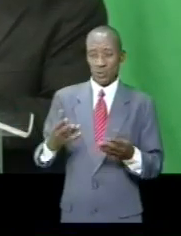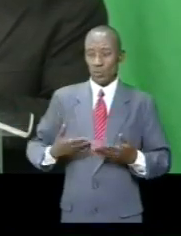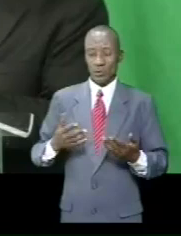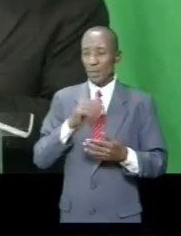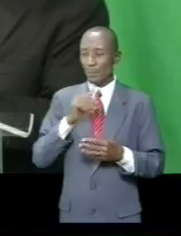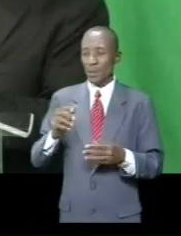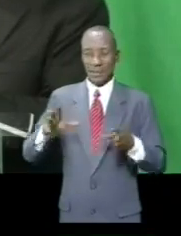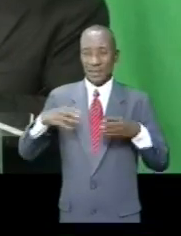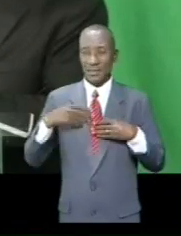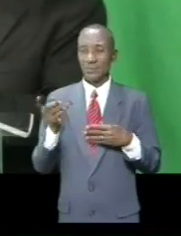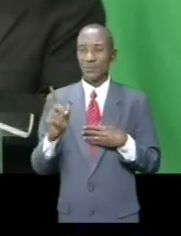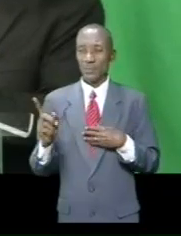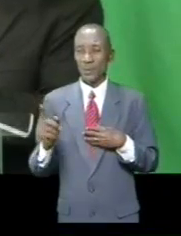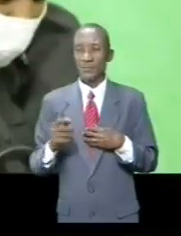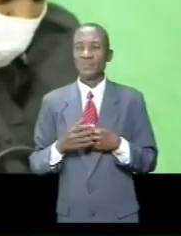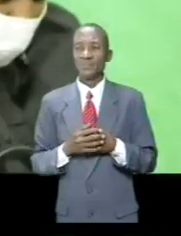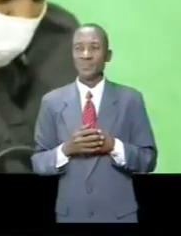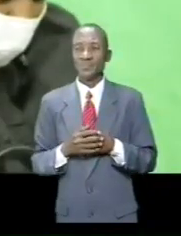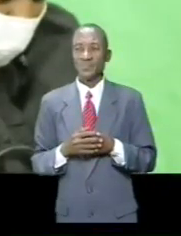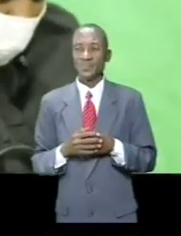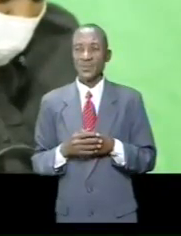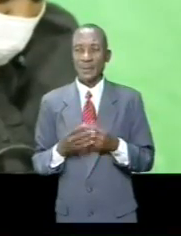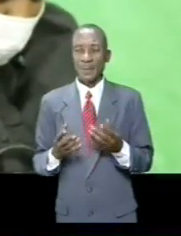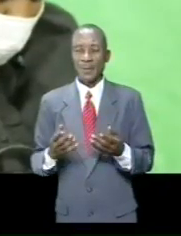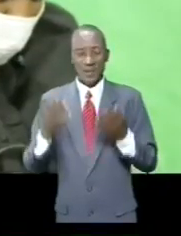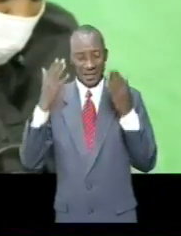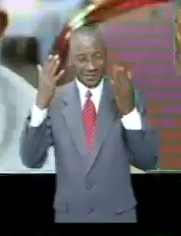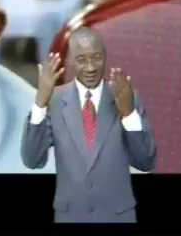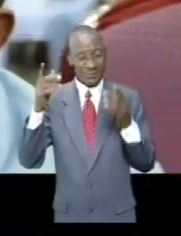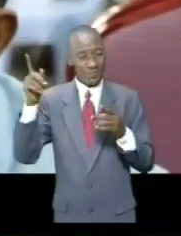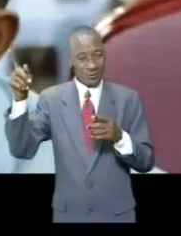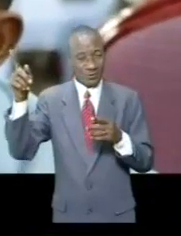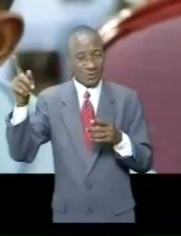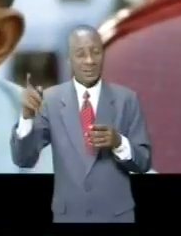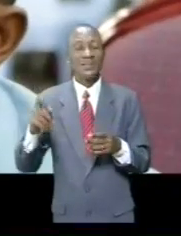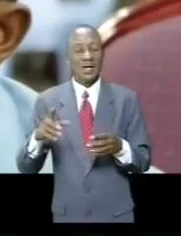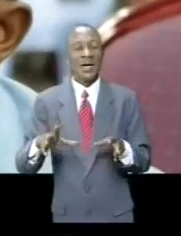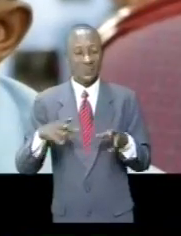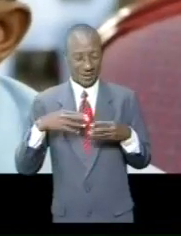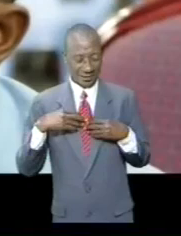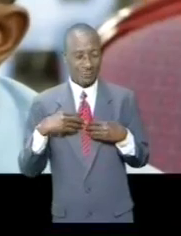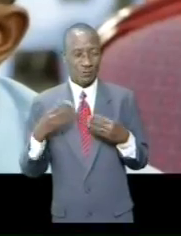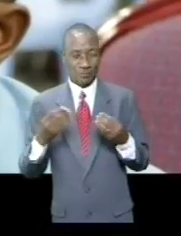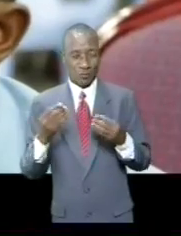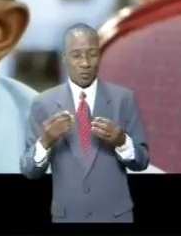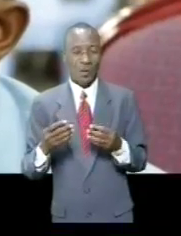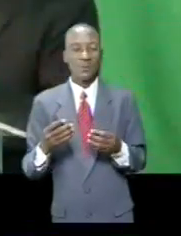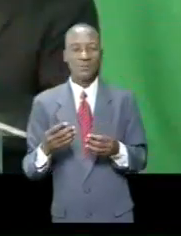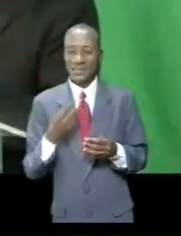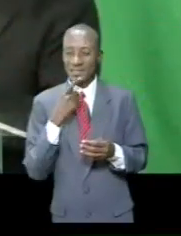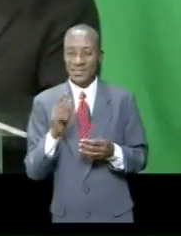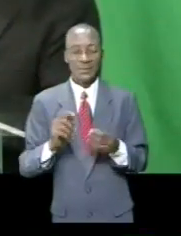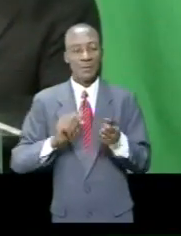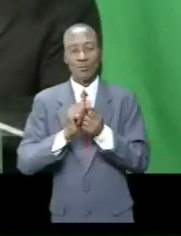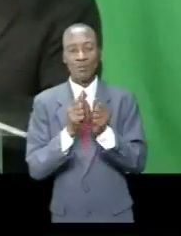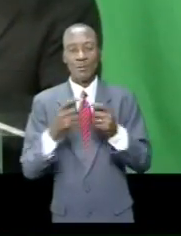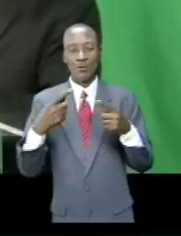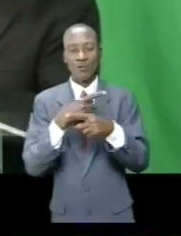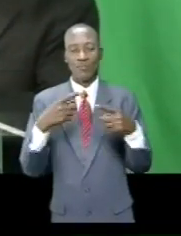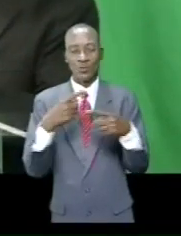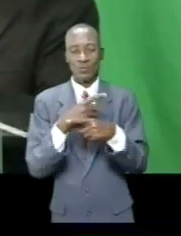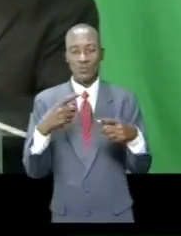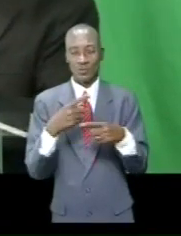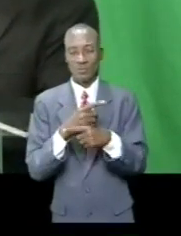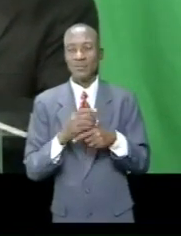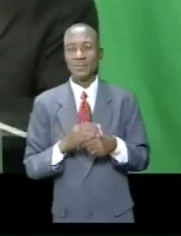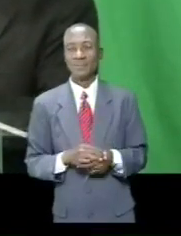Zambie a fini par avouer que cela résultait d'un malentendu. Des réunions par visioconférence ont eu lieu récemment